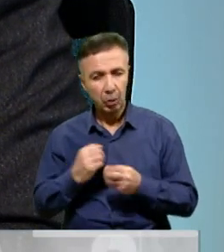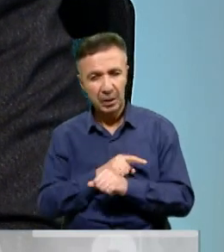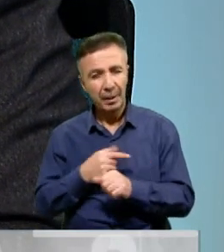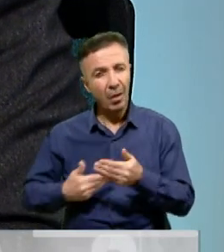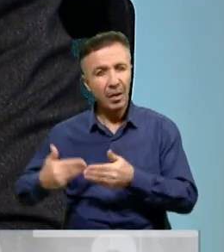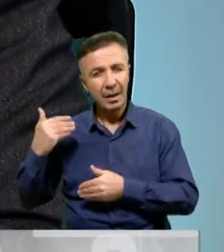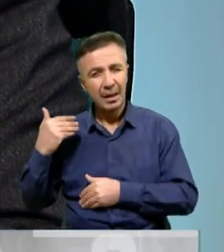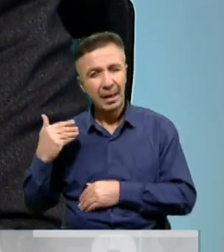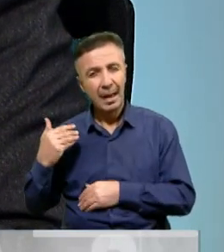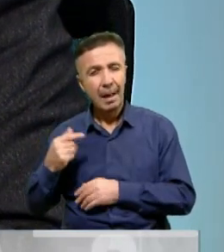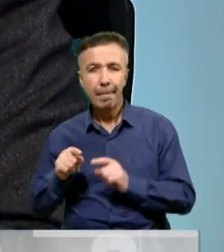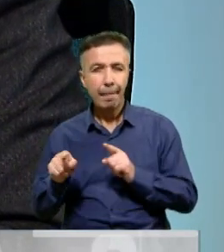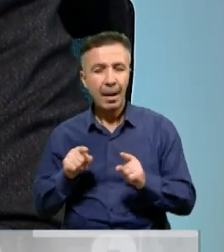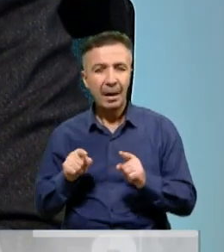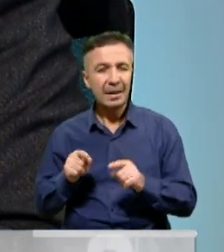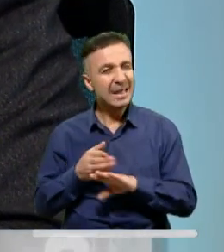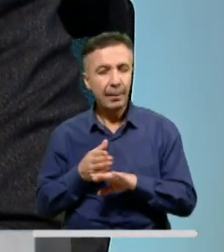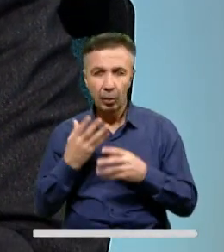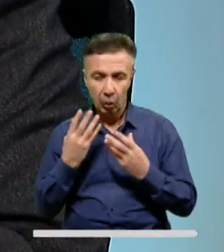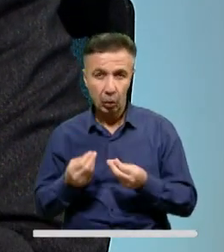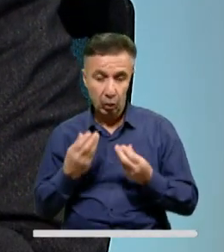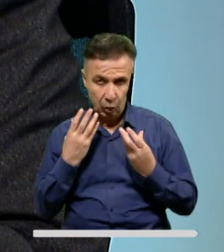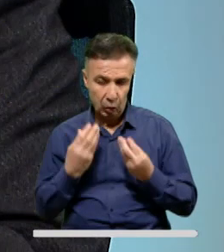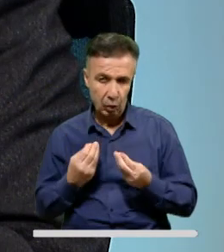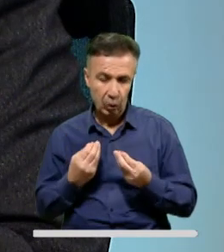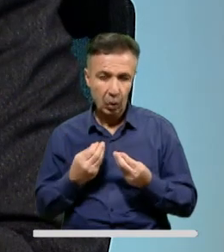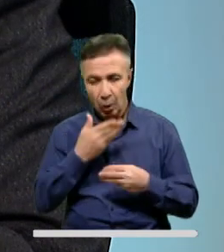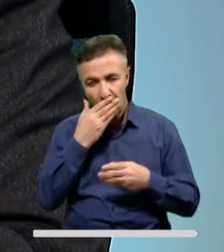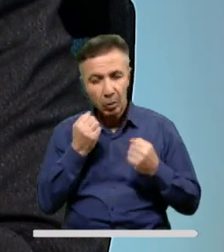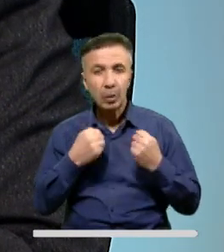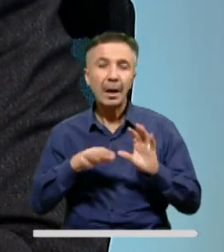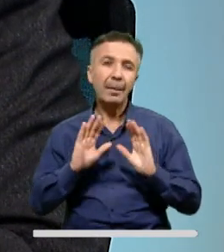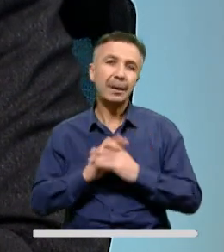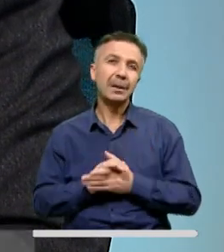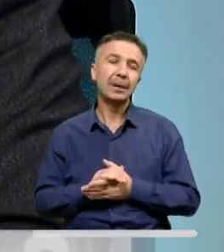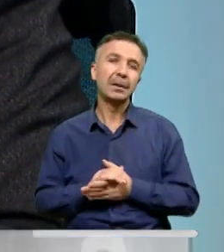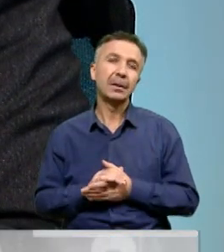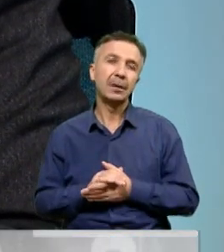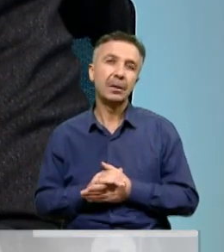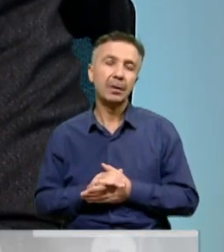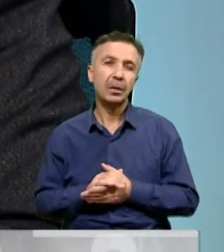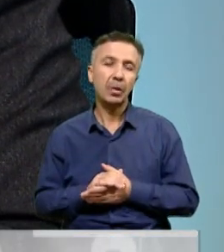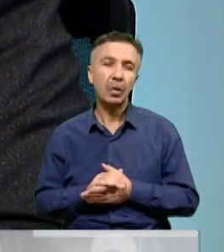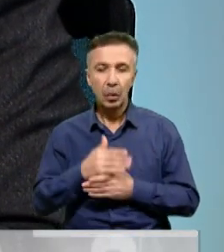geçmişte hangi sebeple olursa olsun tutmadığı, tutamadığı orucu